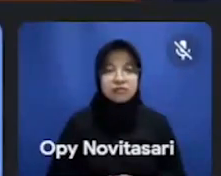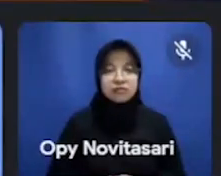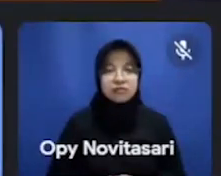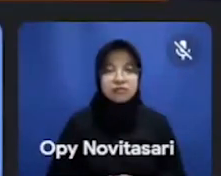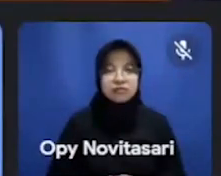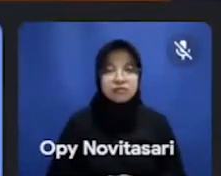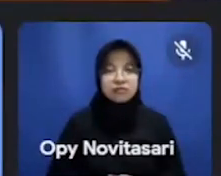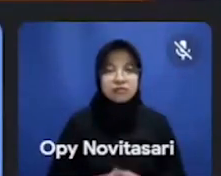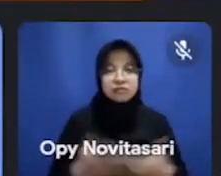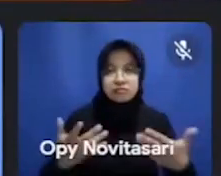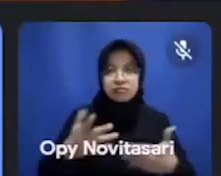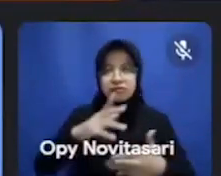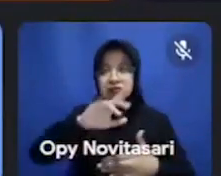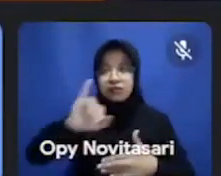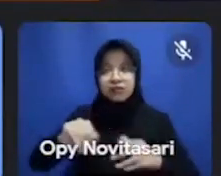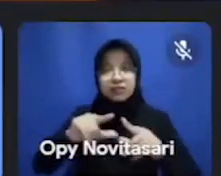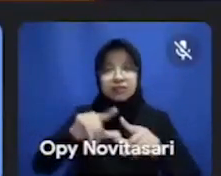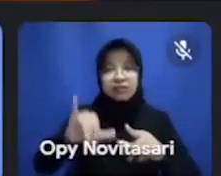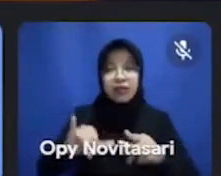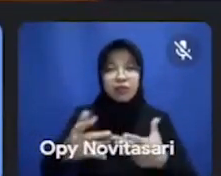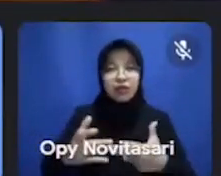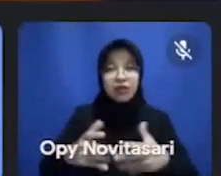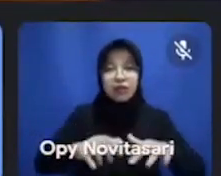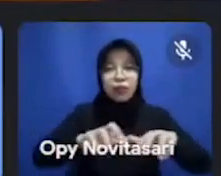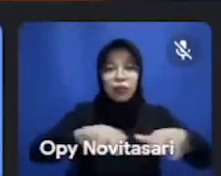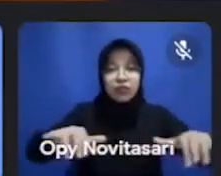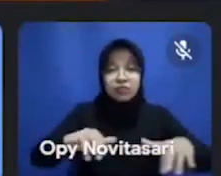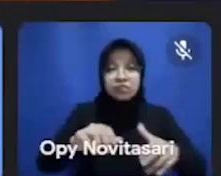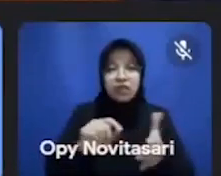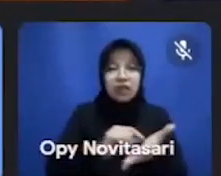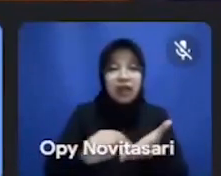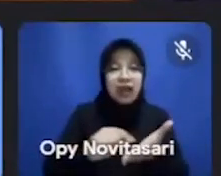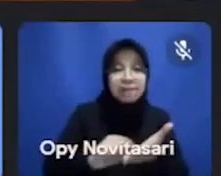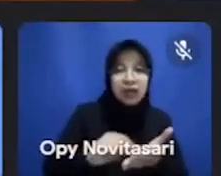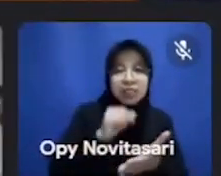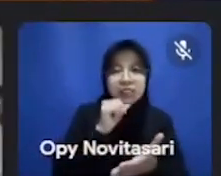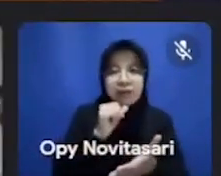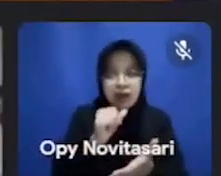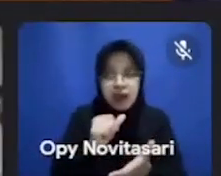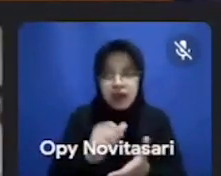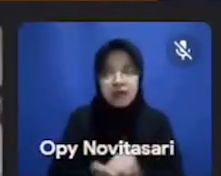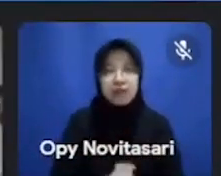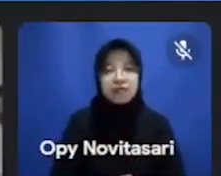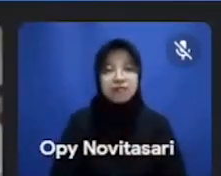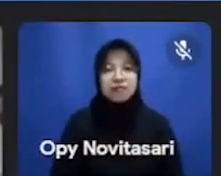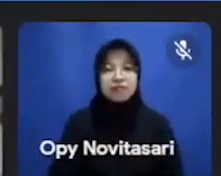mungkin Mas J bisa dituliskan nama seniman tersebut